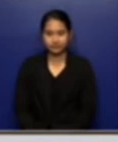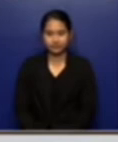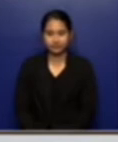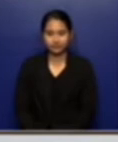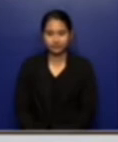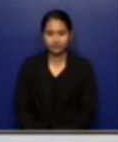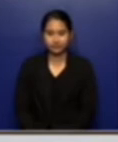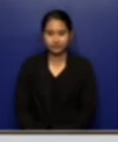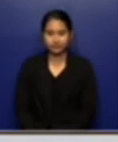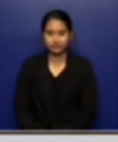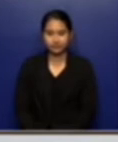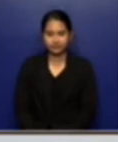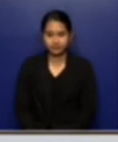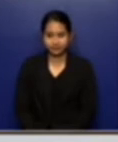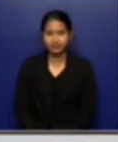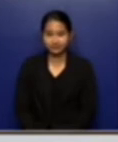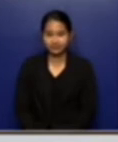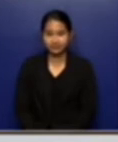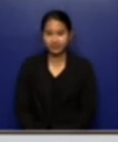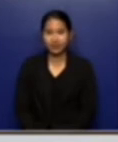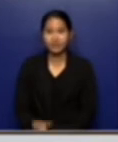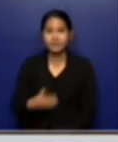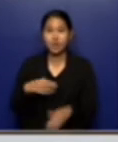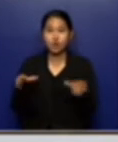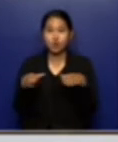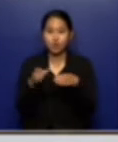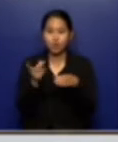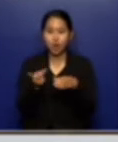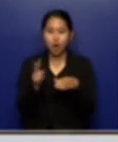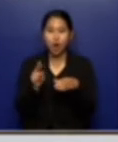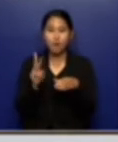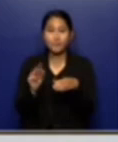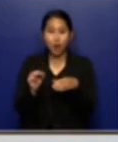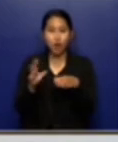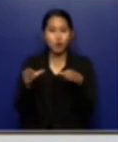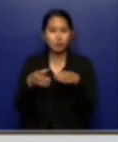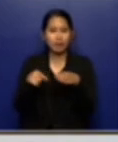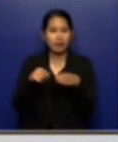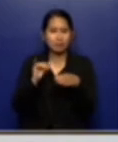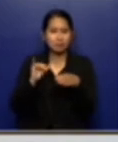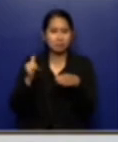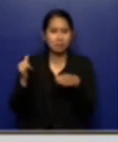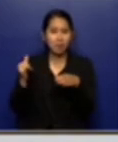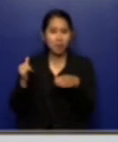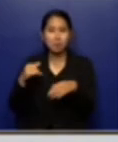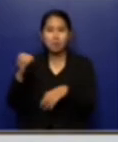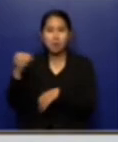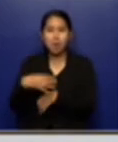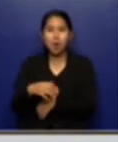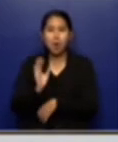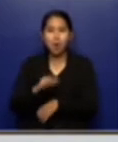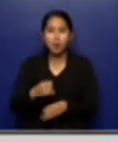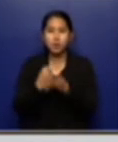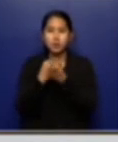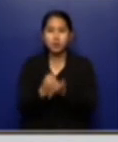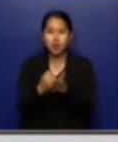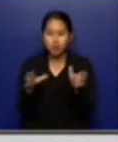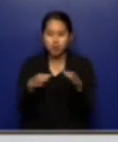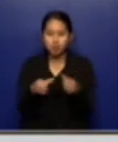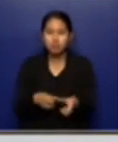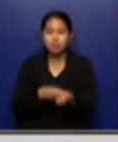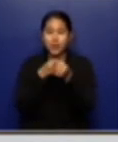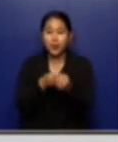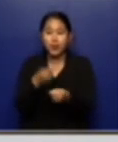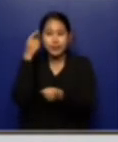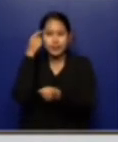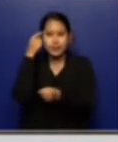แล้วก็ได้ยินครม.บางท่านนะฮะบอกว่าจะช่วยพี่น้องเกษตรกรอีกก็คิดไอเดียการ